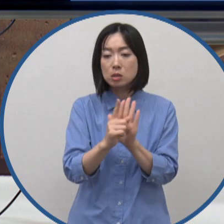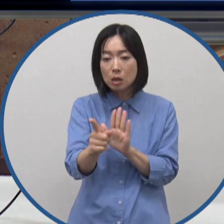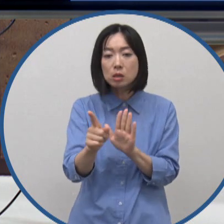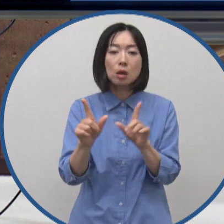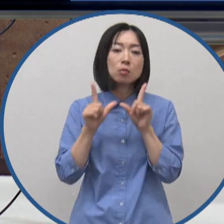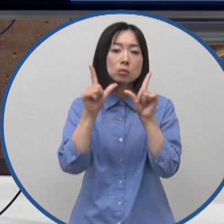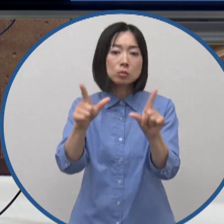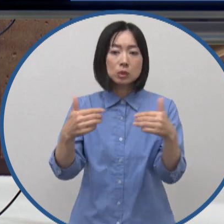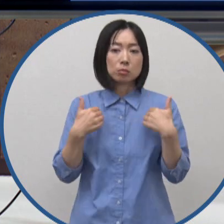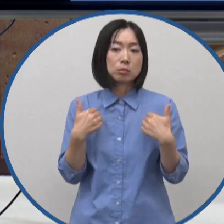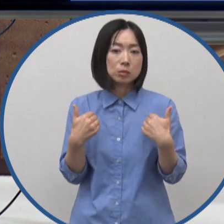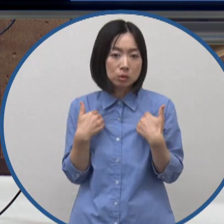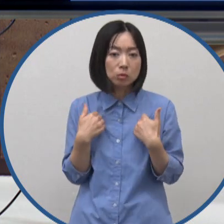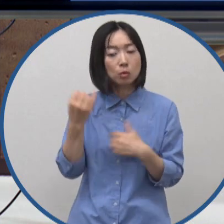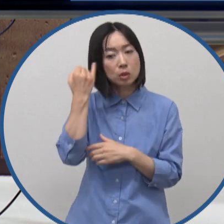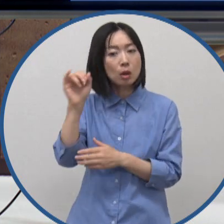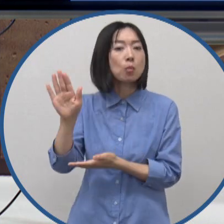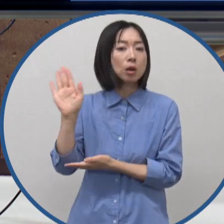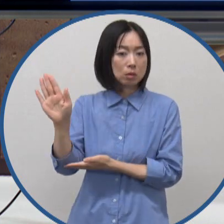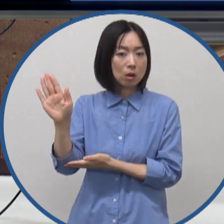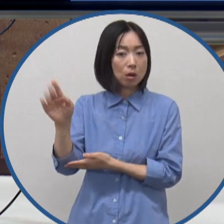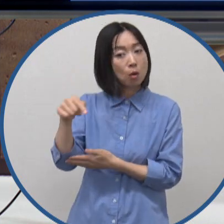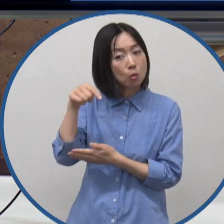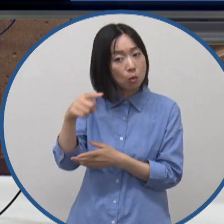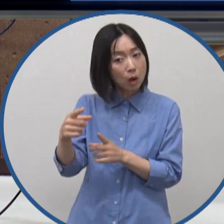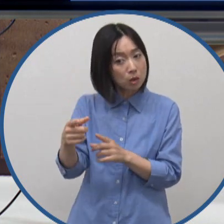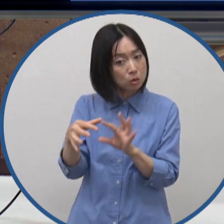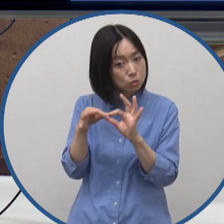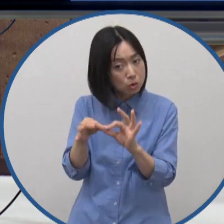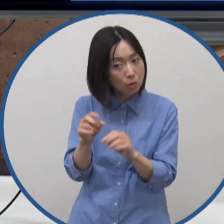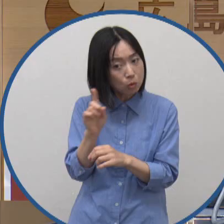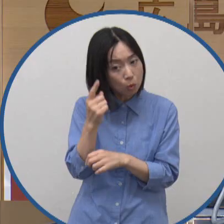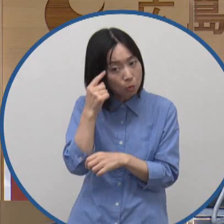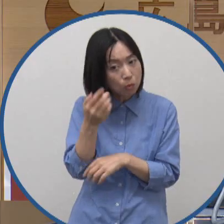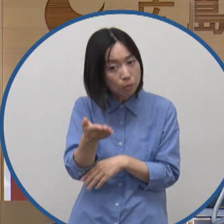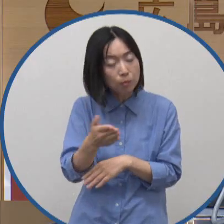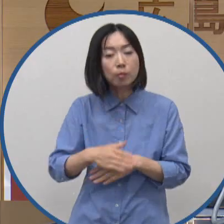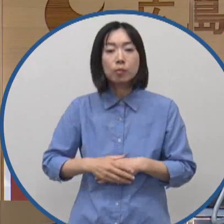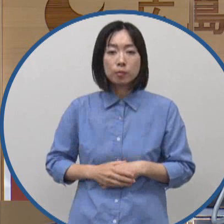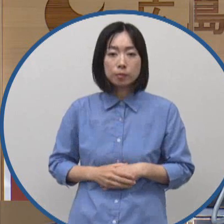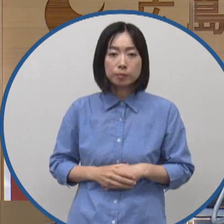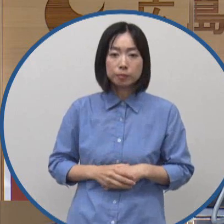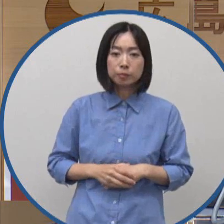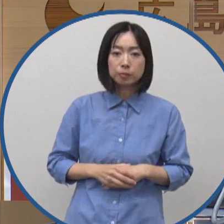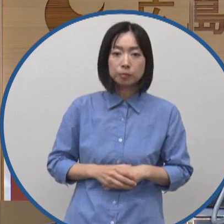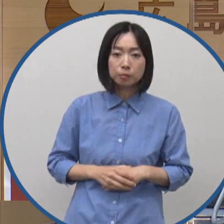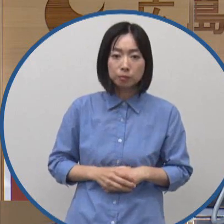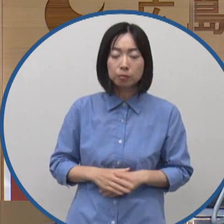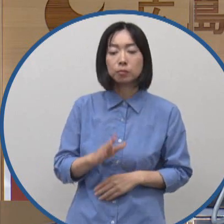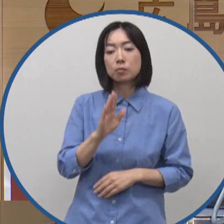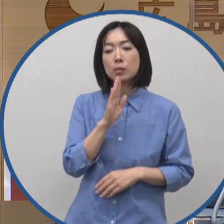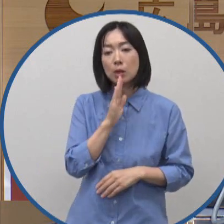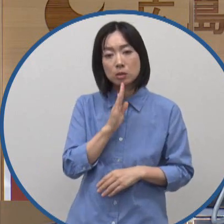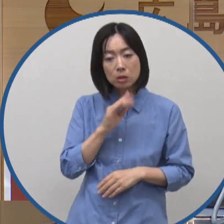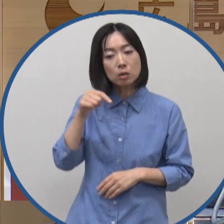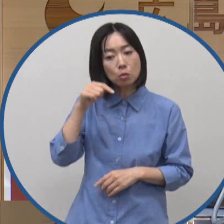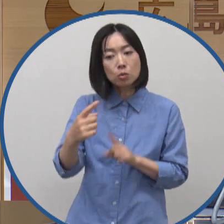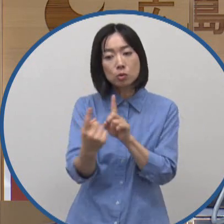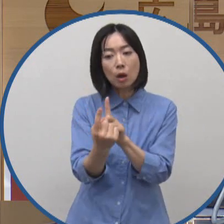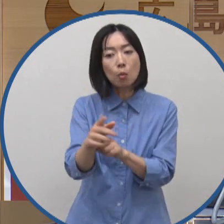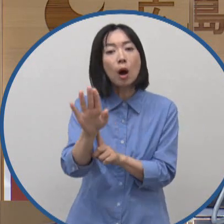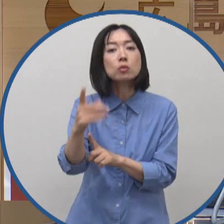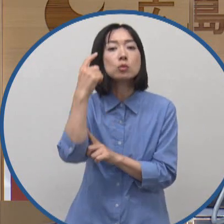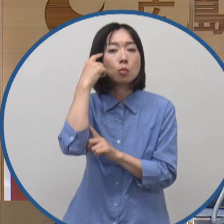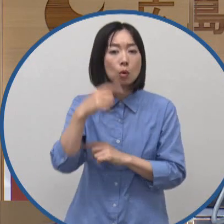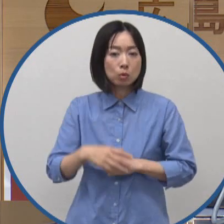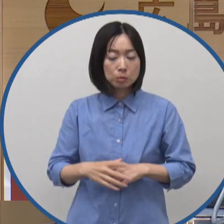というような意見がありましたが、知事としてはこれはどのように考えますか。 そういった対応もあると思います。